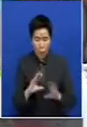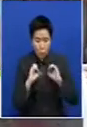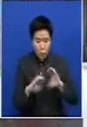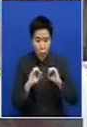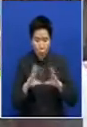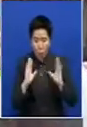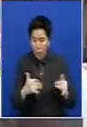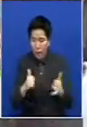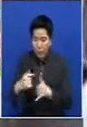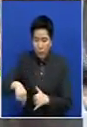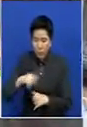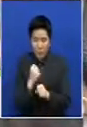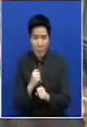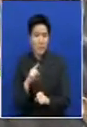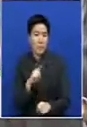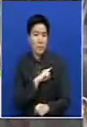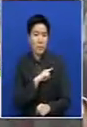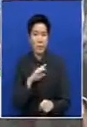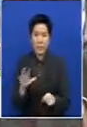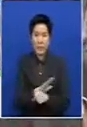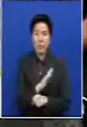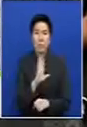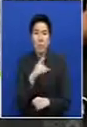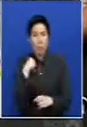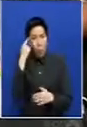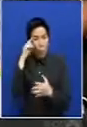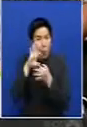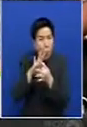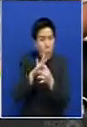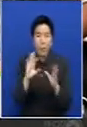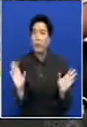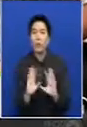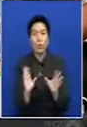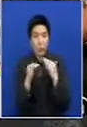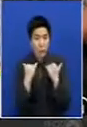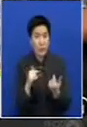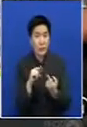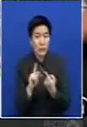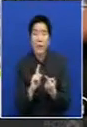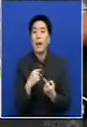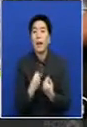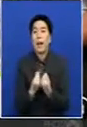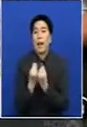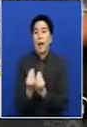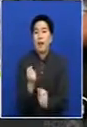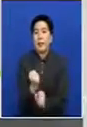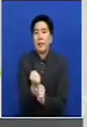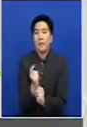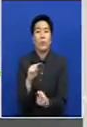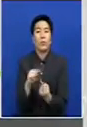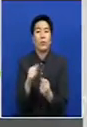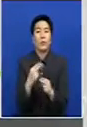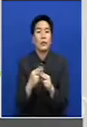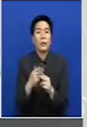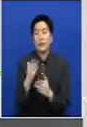ฝึกสอนผู้เล่นนะครับได้ทำหน้าที่อย่างเต็มที่ไม่ต้องมาพะวงเรื่องหลังบ้านนะครับนอกจากนี้ยังได้มอบหมายการบ้านให้ทางโค้